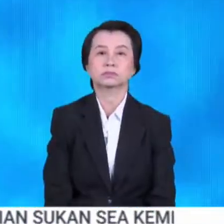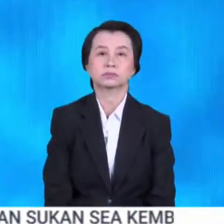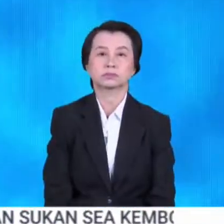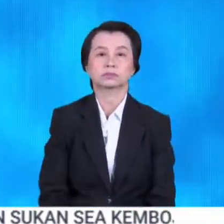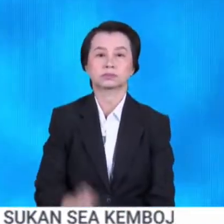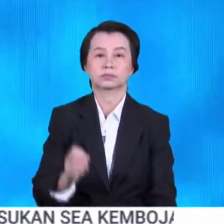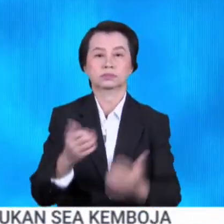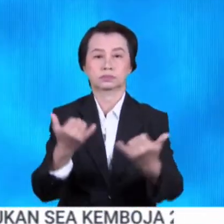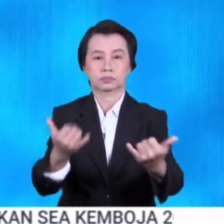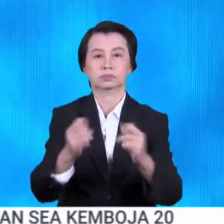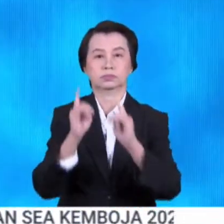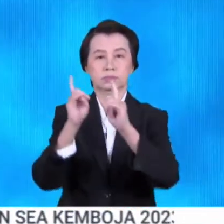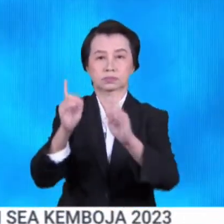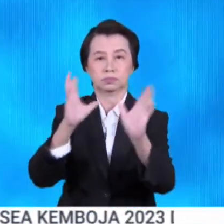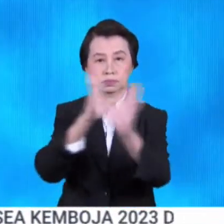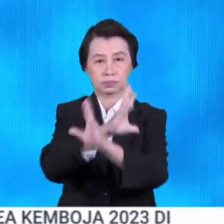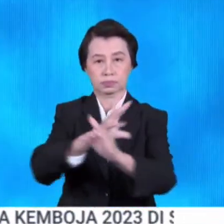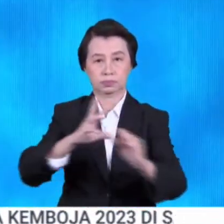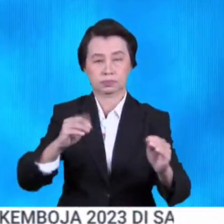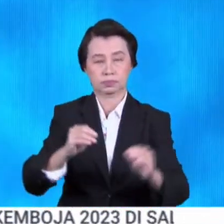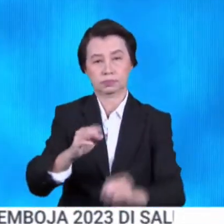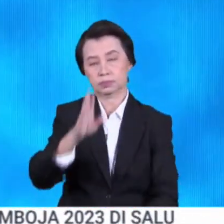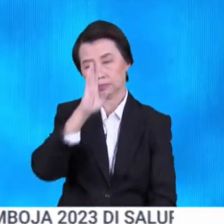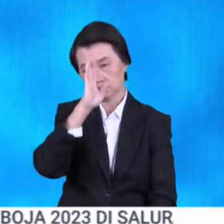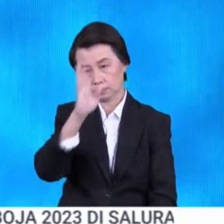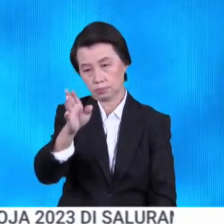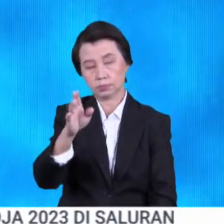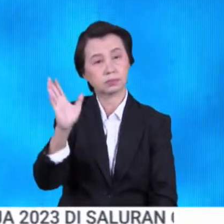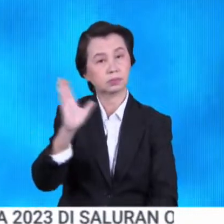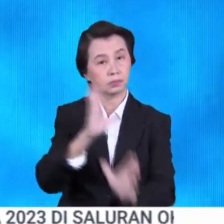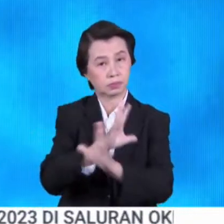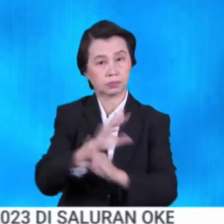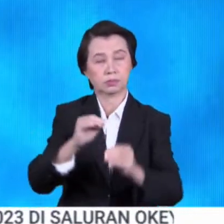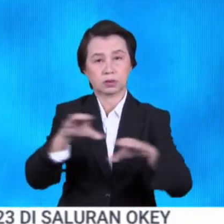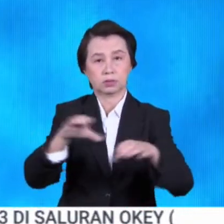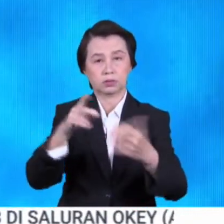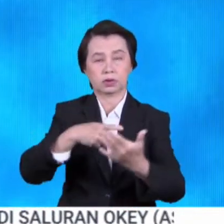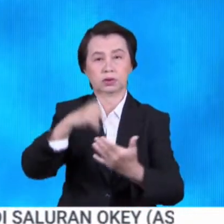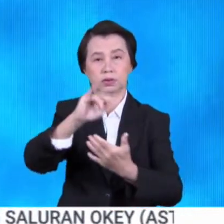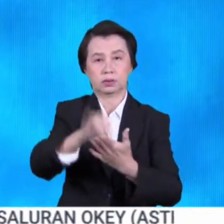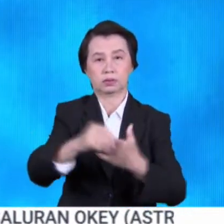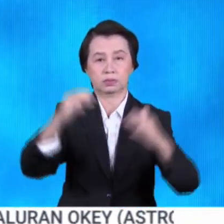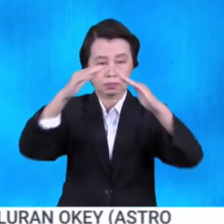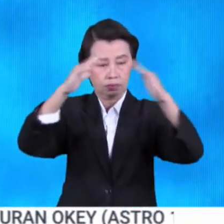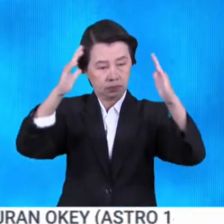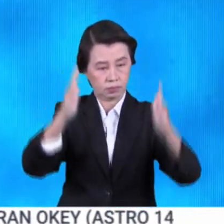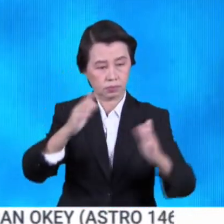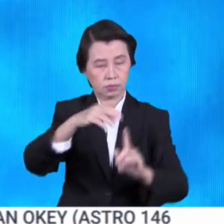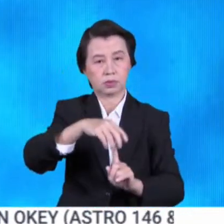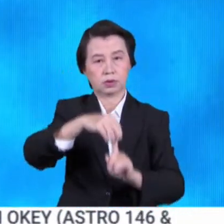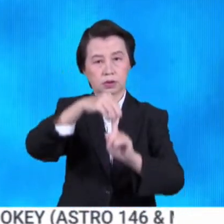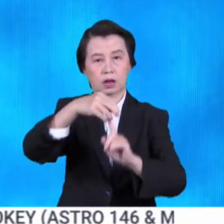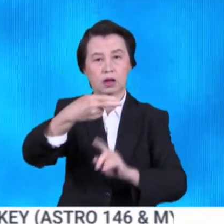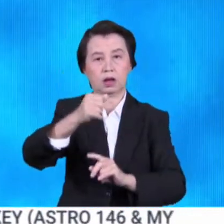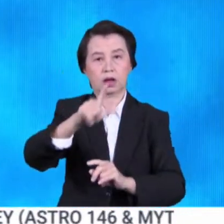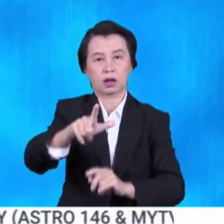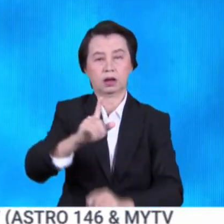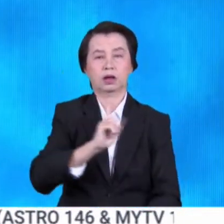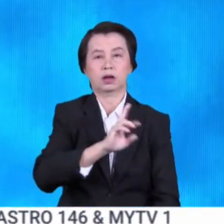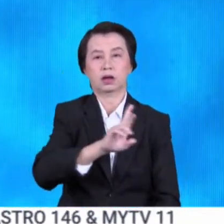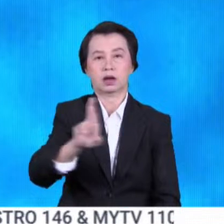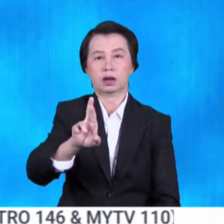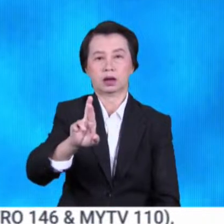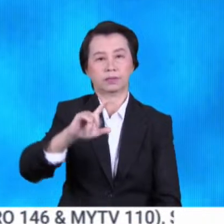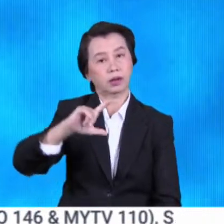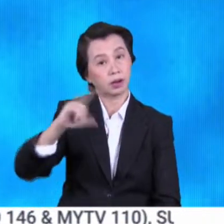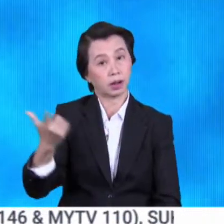Baik, seterusnya kita ke Sarawak dan antara fokus Bumi Kenyalang pelaksanaan projek kompleks unit hal ehwal agama-agama lain.